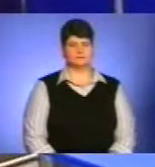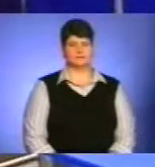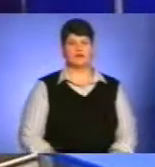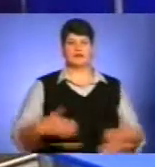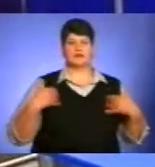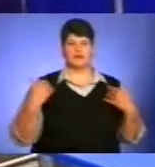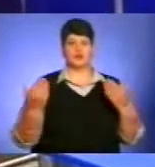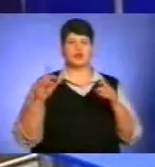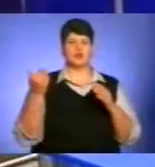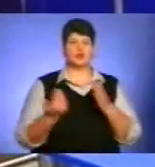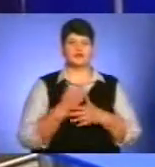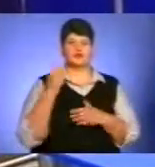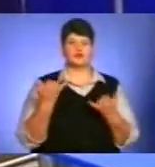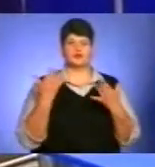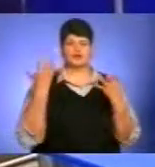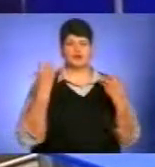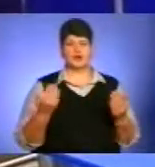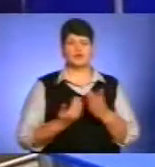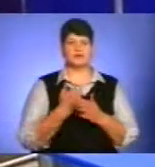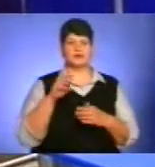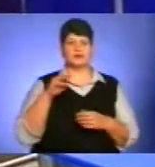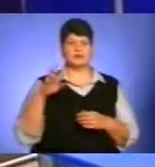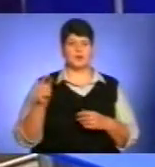Дякую за